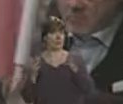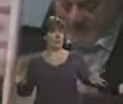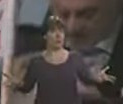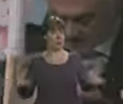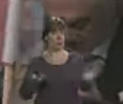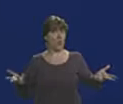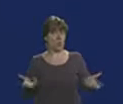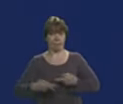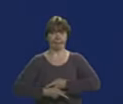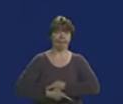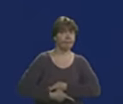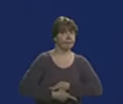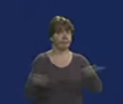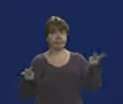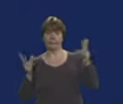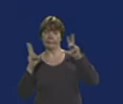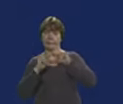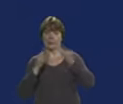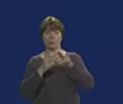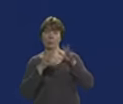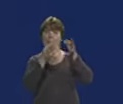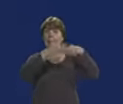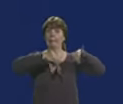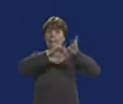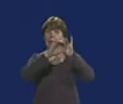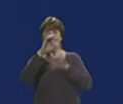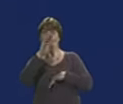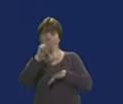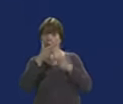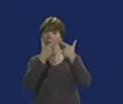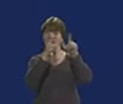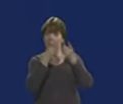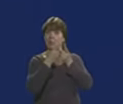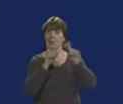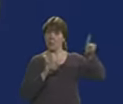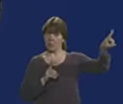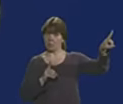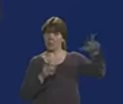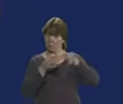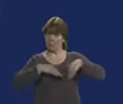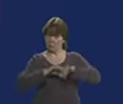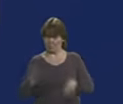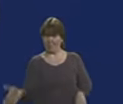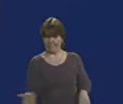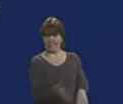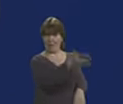qui venait expliquer aux Français que Cuba était une démocratie. Franchement, qu'il y aille.